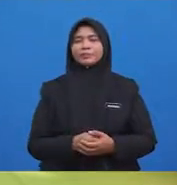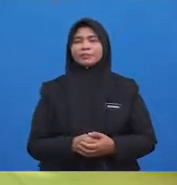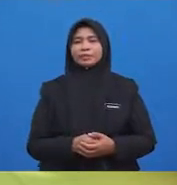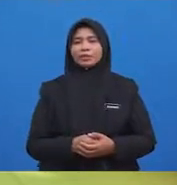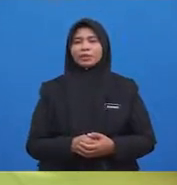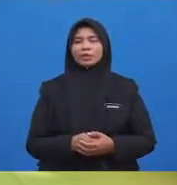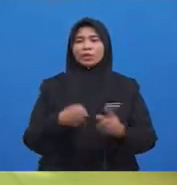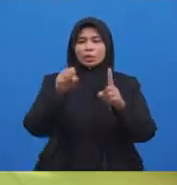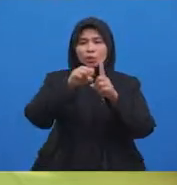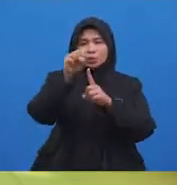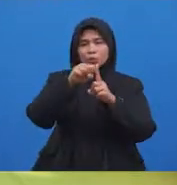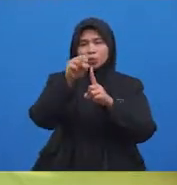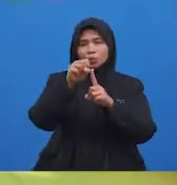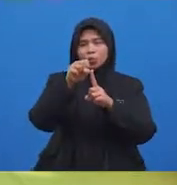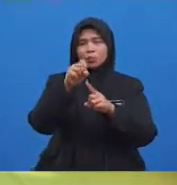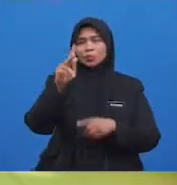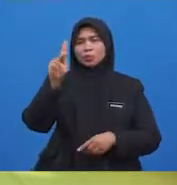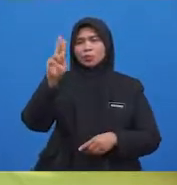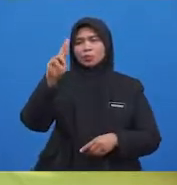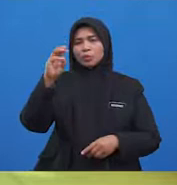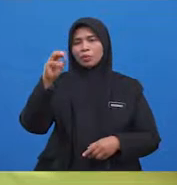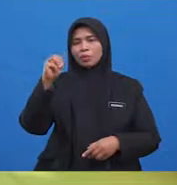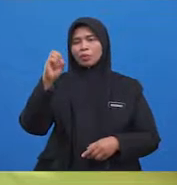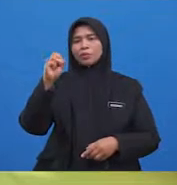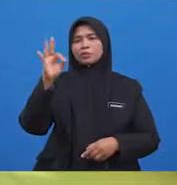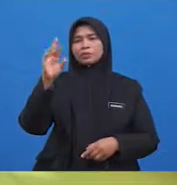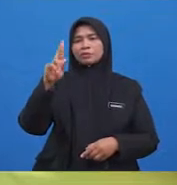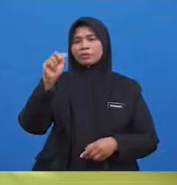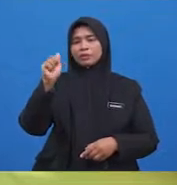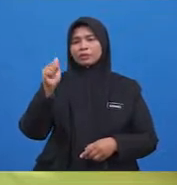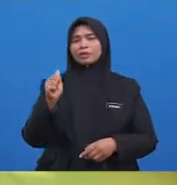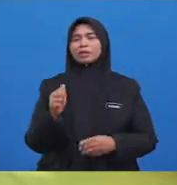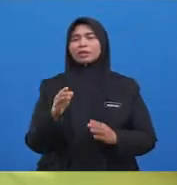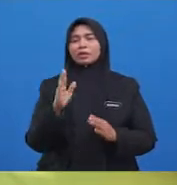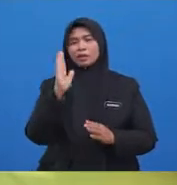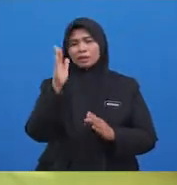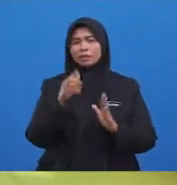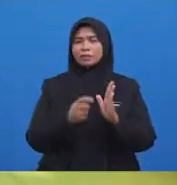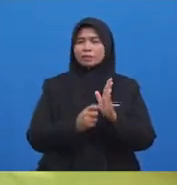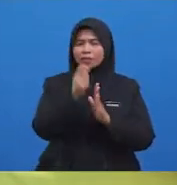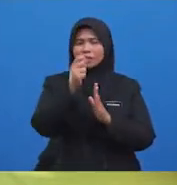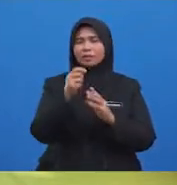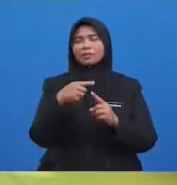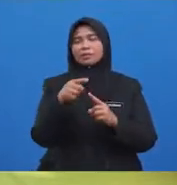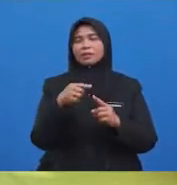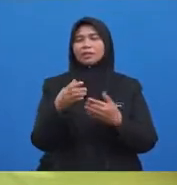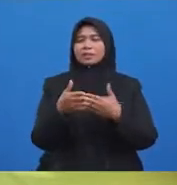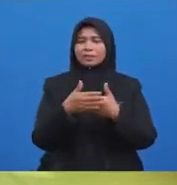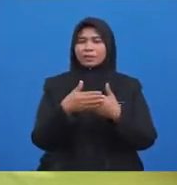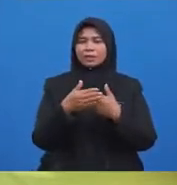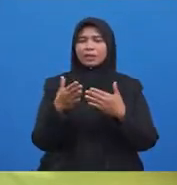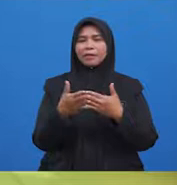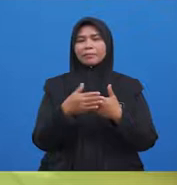mungkin suhu lapisan kromosfer a semakin meningkat apabila semakin menghampiri